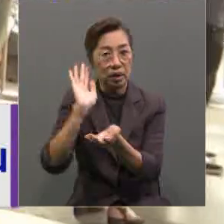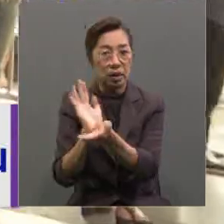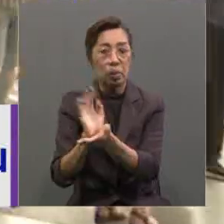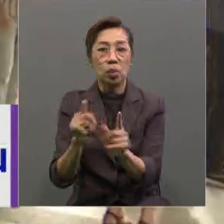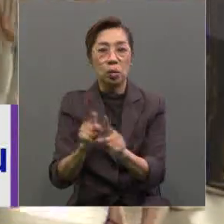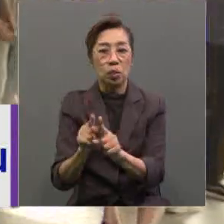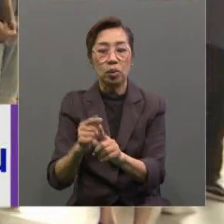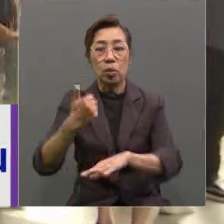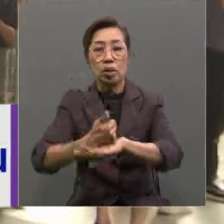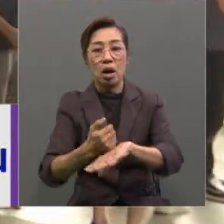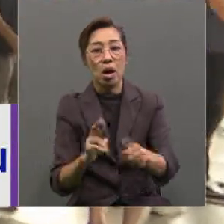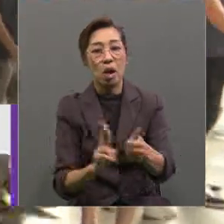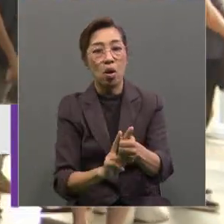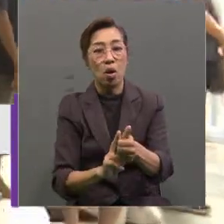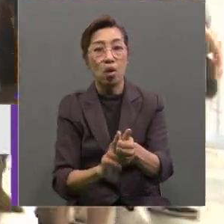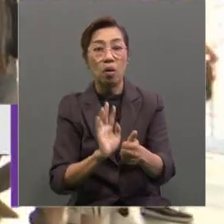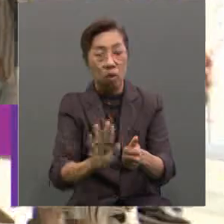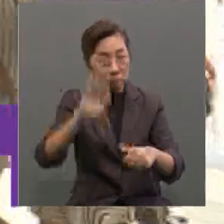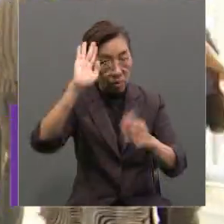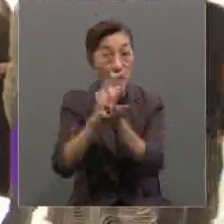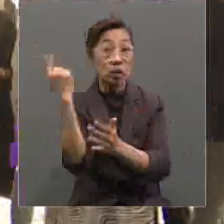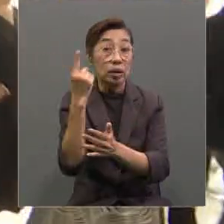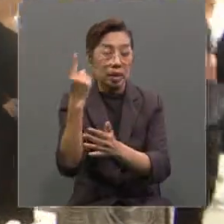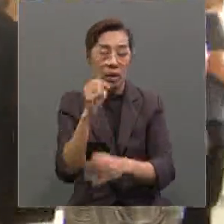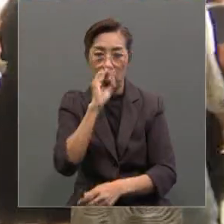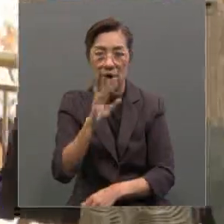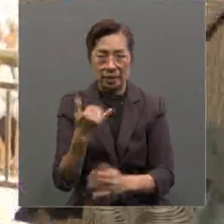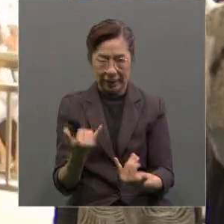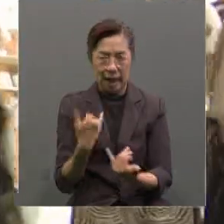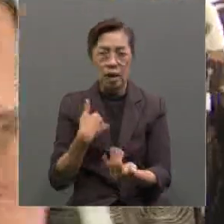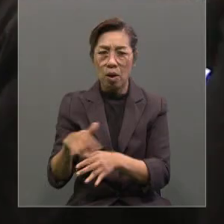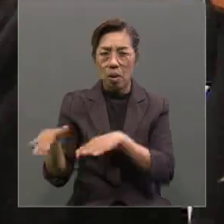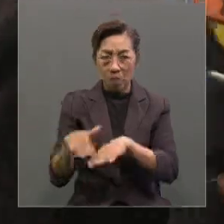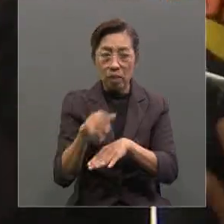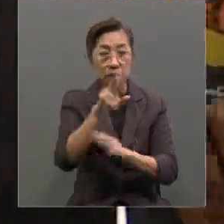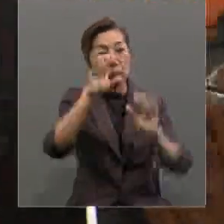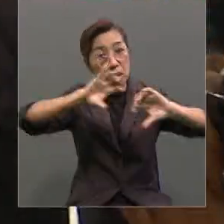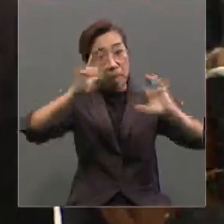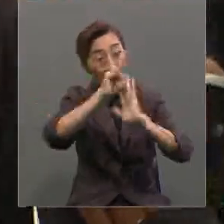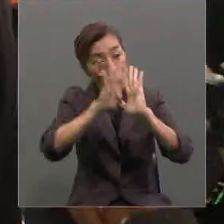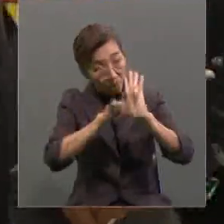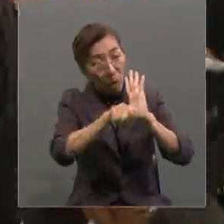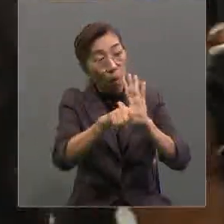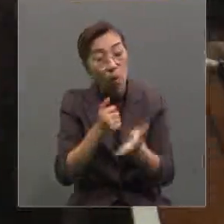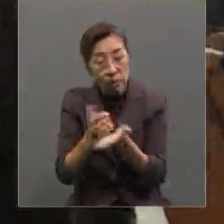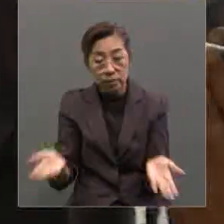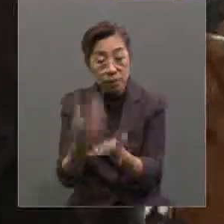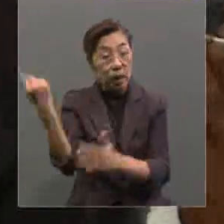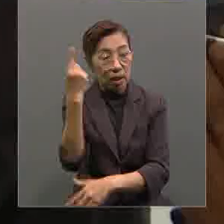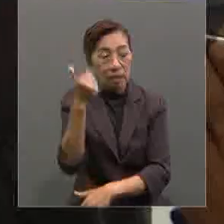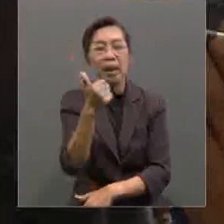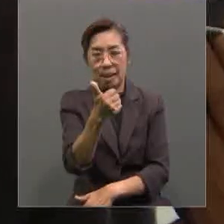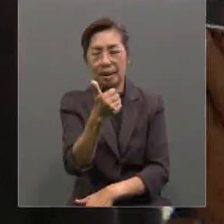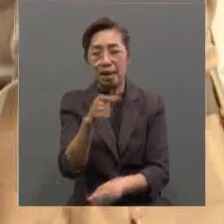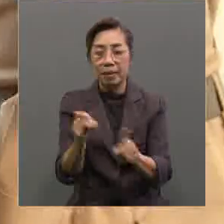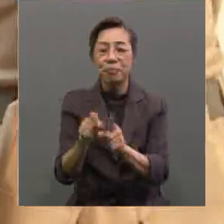ทองรองผู้บัญชาการตำรวจท่องเที่ยวบอกนะคะว่าตำรวจท่องเที่ยวพร้อมสนับสนุนนโยบายของรัฐบาลในการส่งเสริมการท่องเที่ยวและหาร